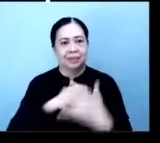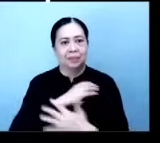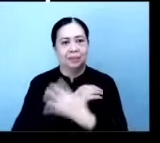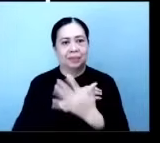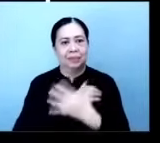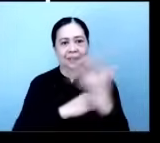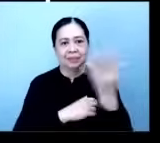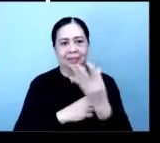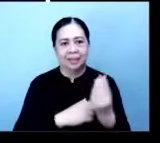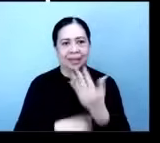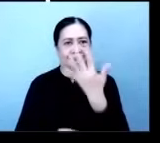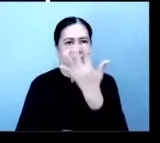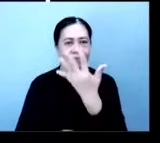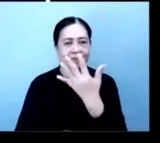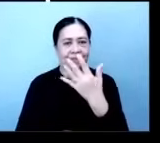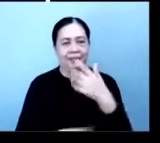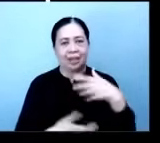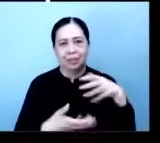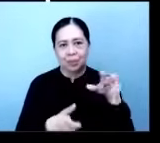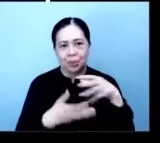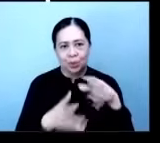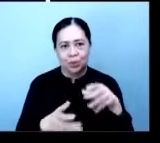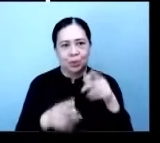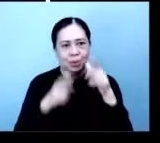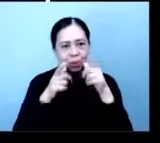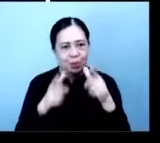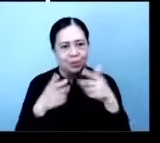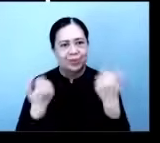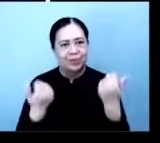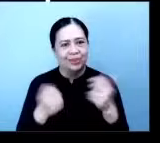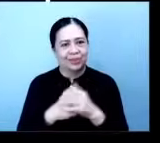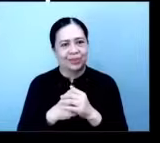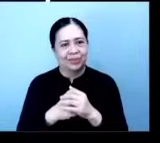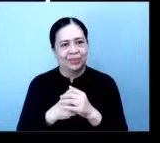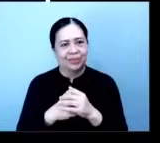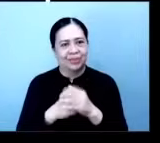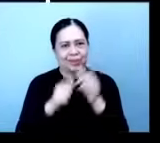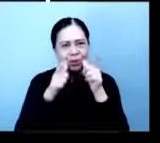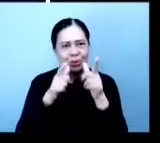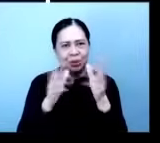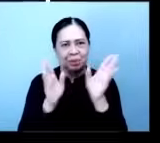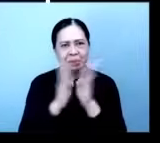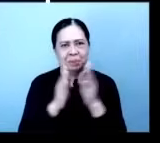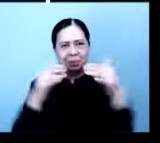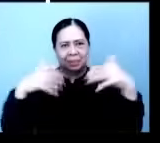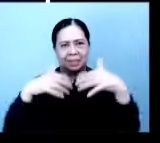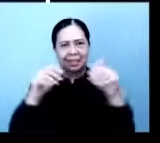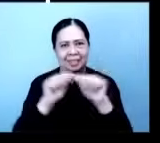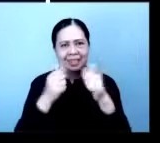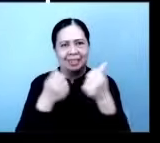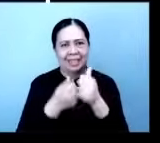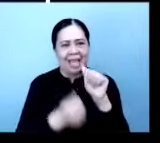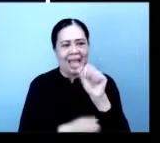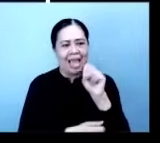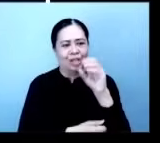limang asong ito. Mukhang may meeting ang asosasyon. Biro tuloy ng mga netizen,